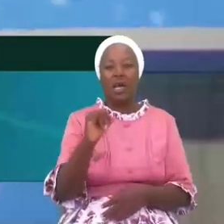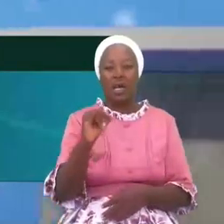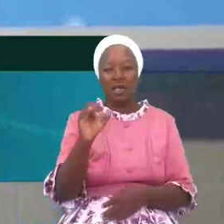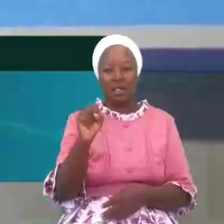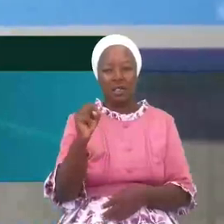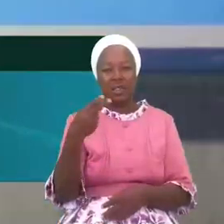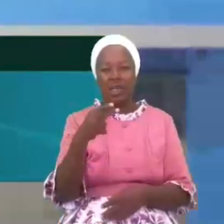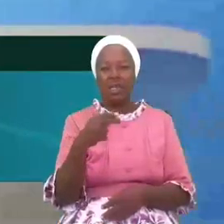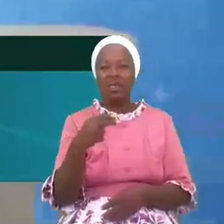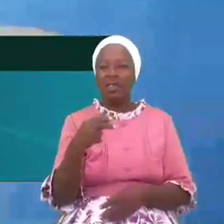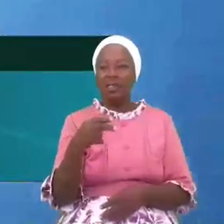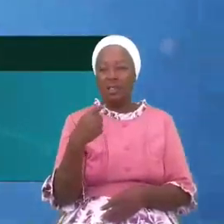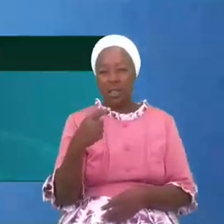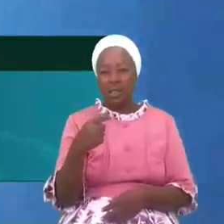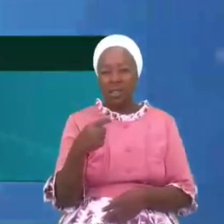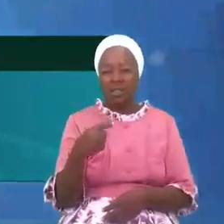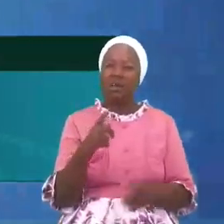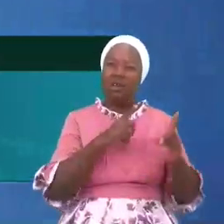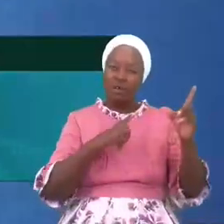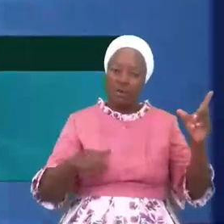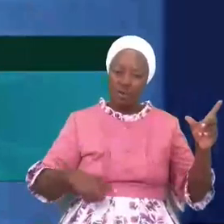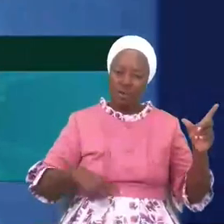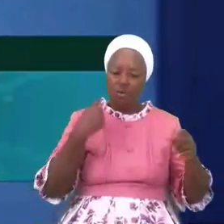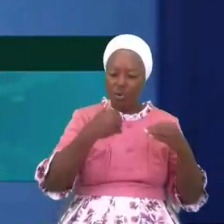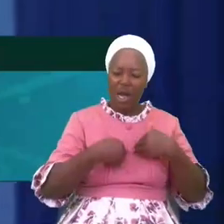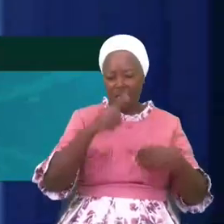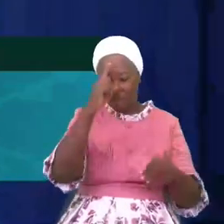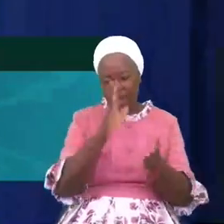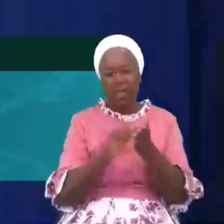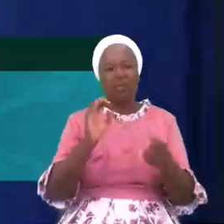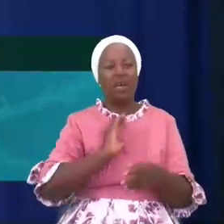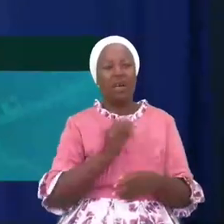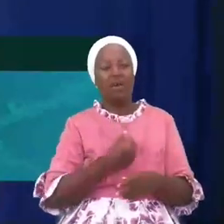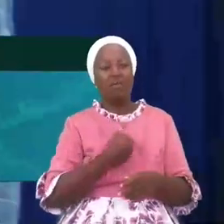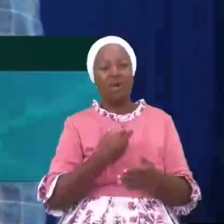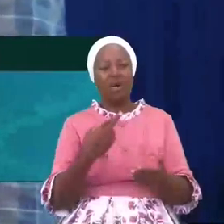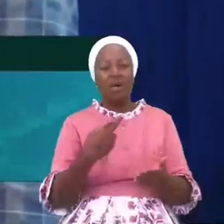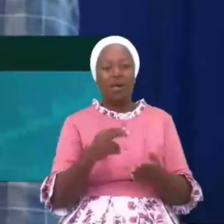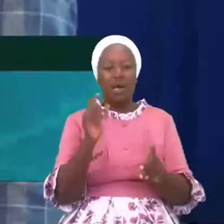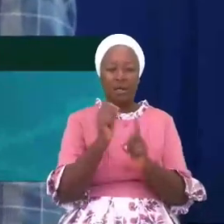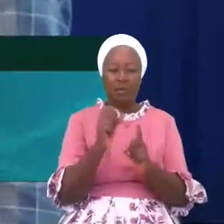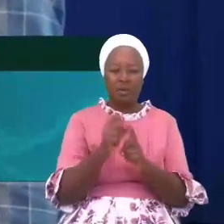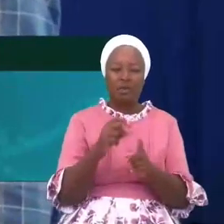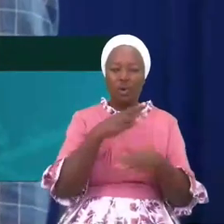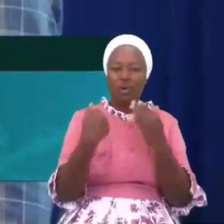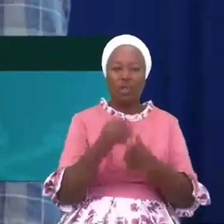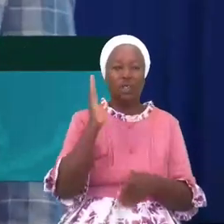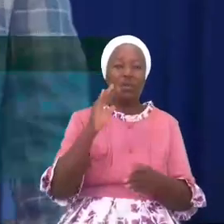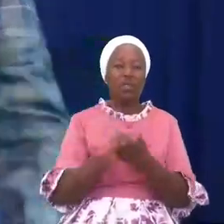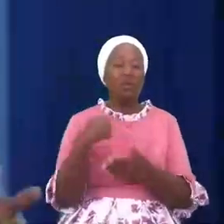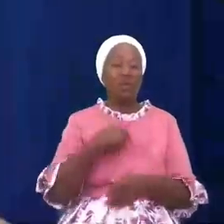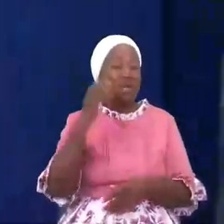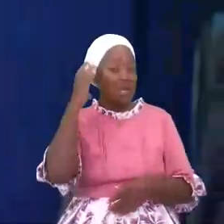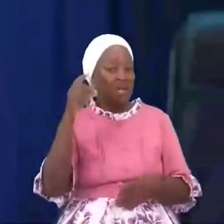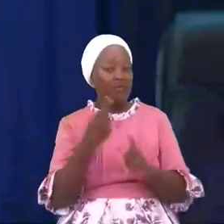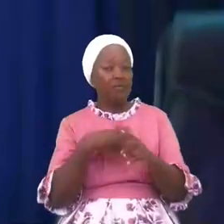Seigneur, qui a cru à notre prédication? Qui a cru à notre prédication? Alors, tous les témoignages que nous écoutons de